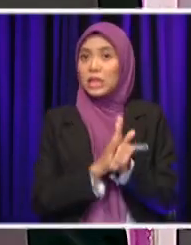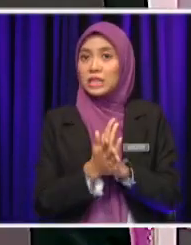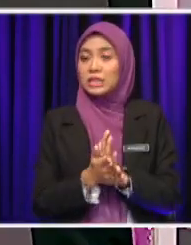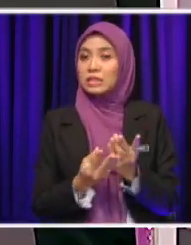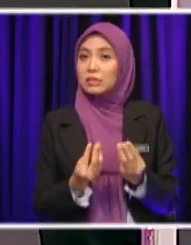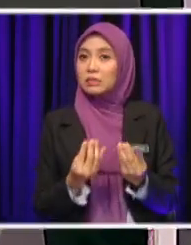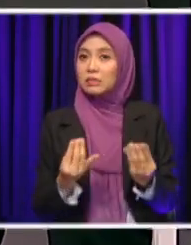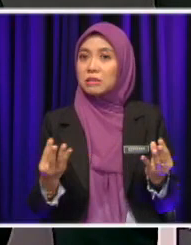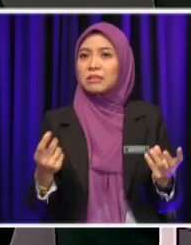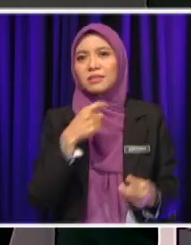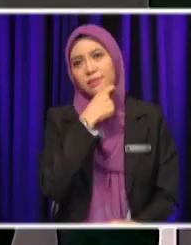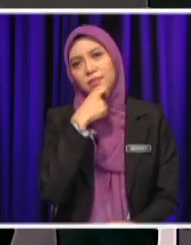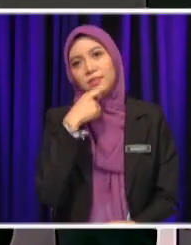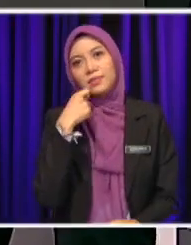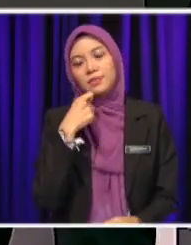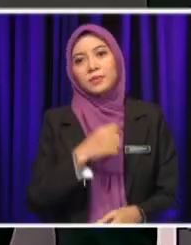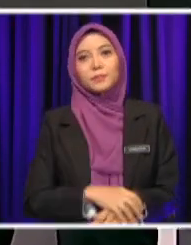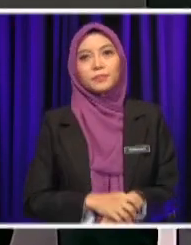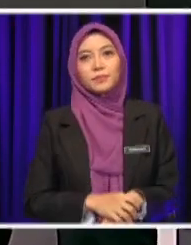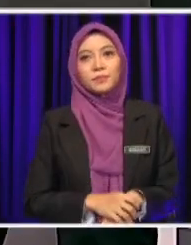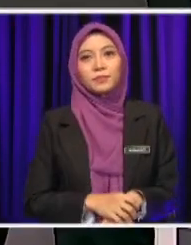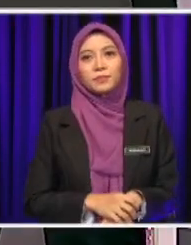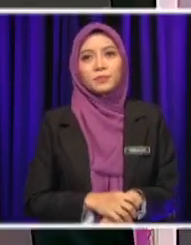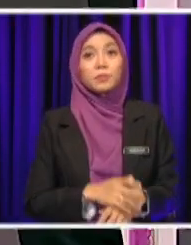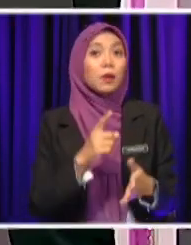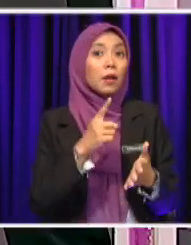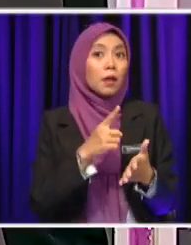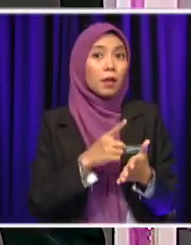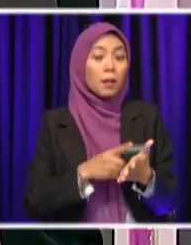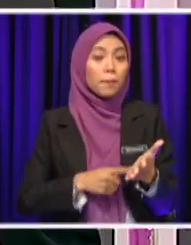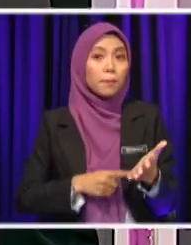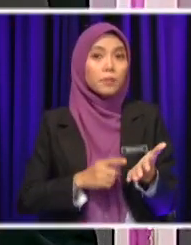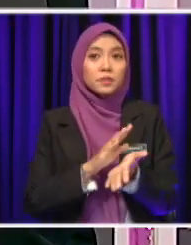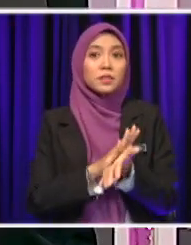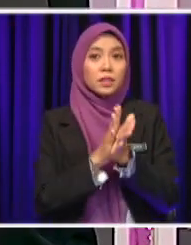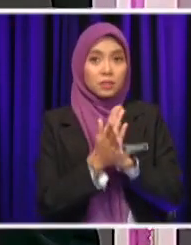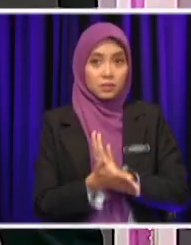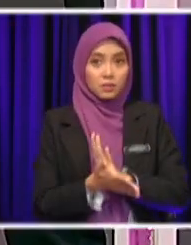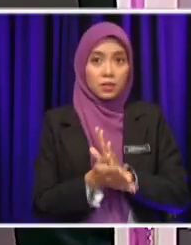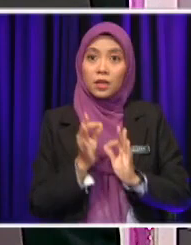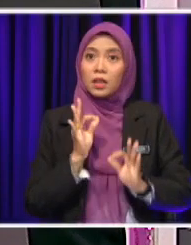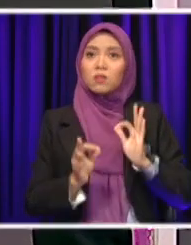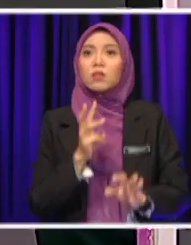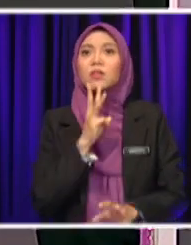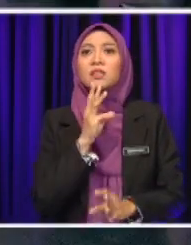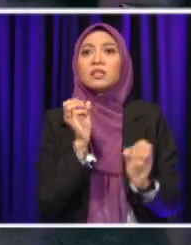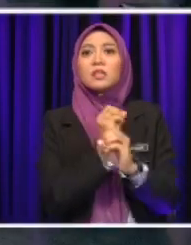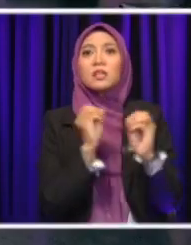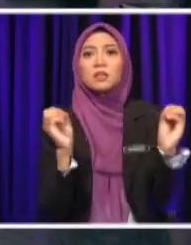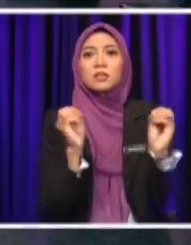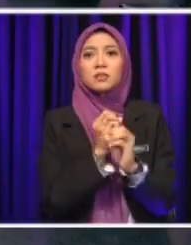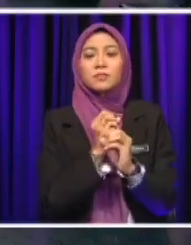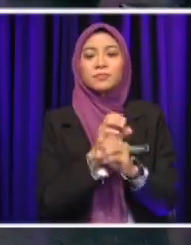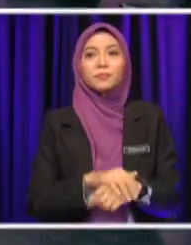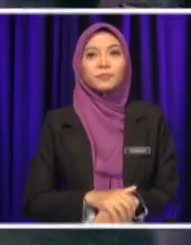Okey, agak-agak Aiman. Apabila tiada air, apa akan berlaku Aiman? Ada tiga tadi, kan Aiman